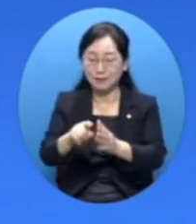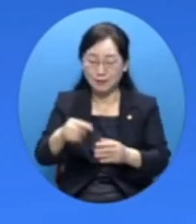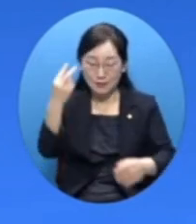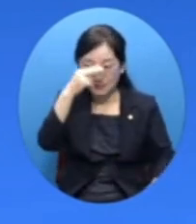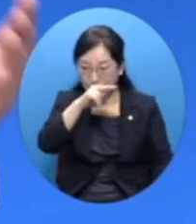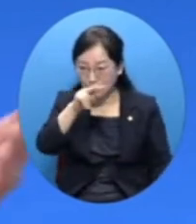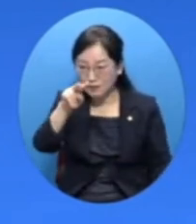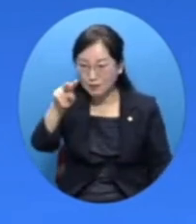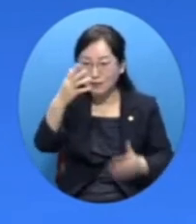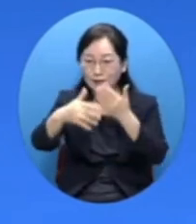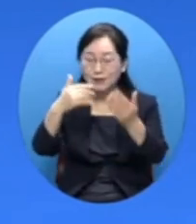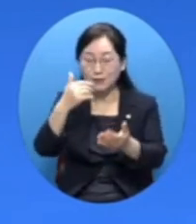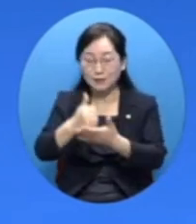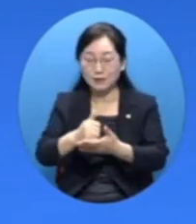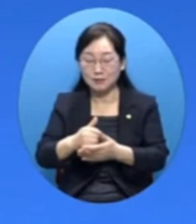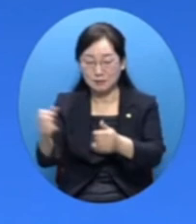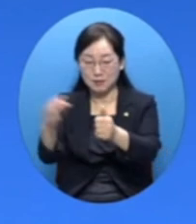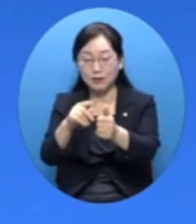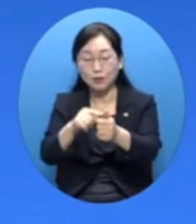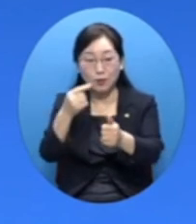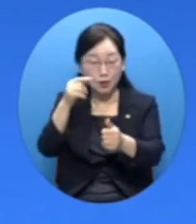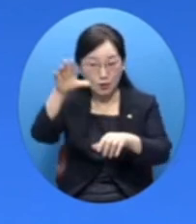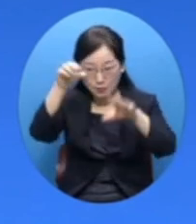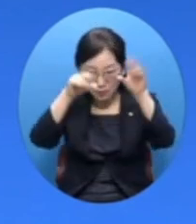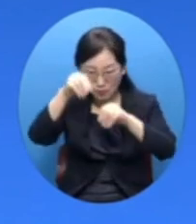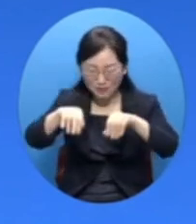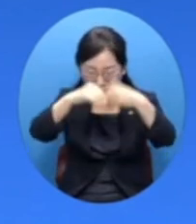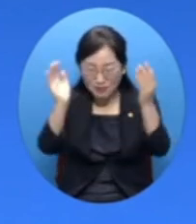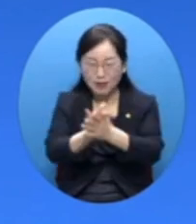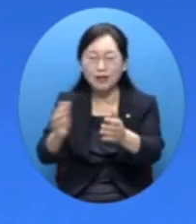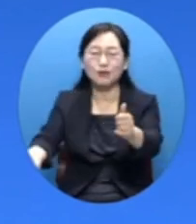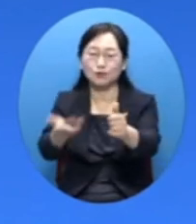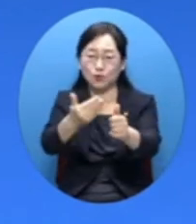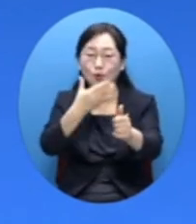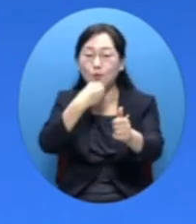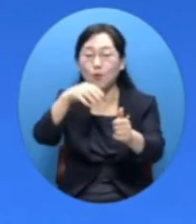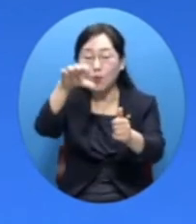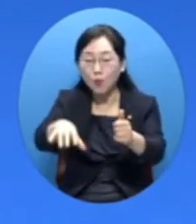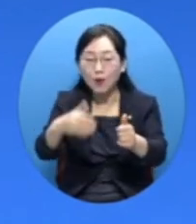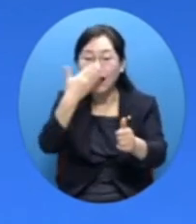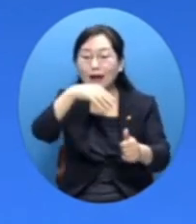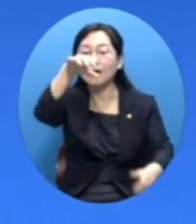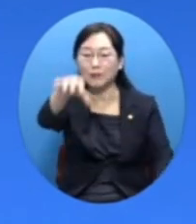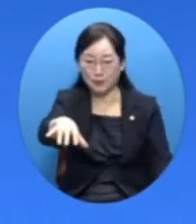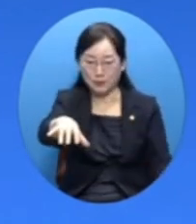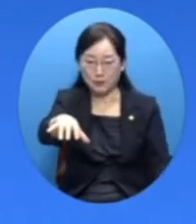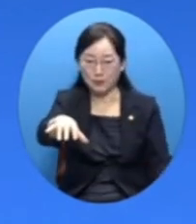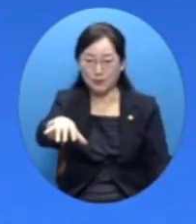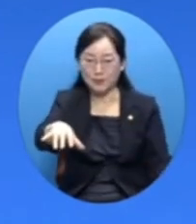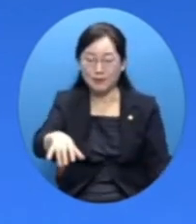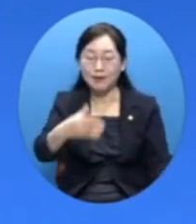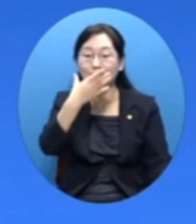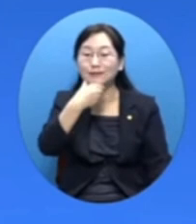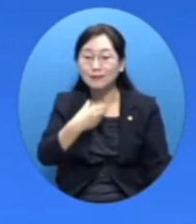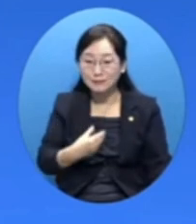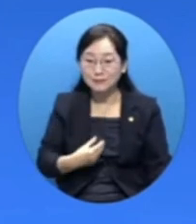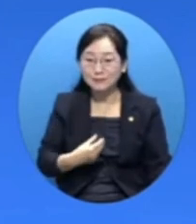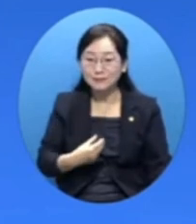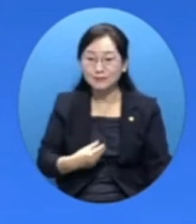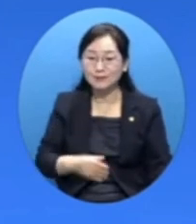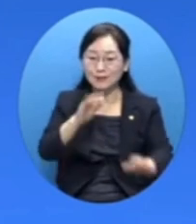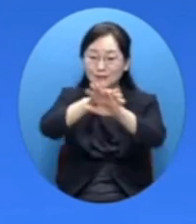하나님께서 내가 보이는 것을 다 너에게 주리라 그 땅이 복받은 땅 가나한 땅이 되어서 아브라함이